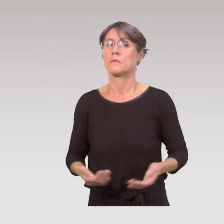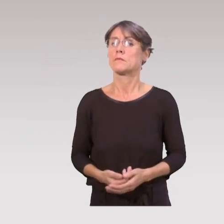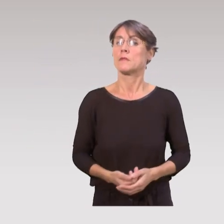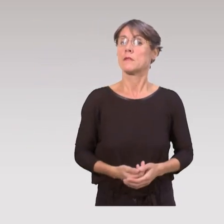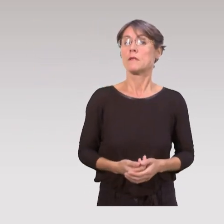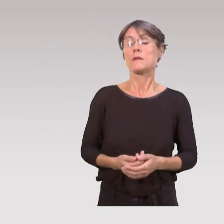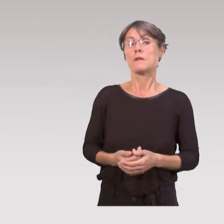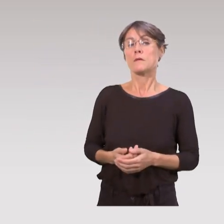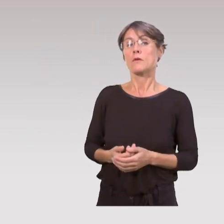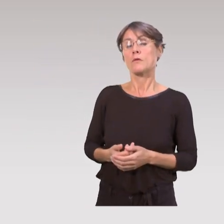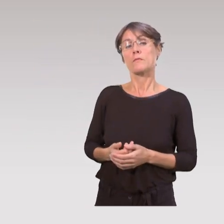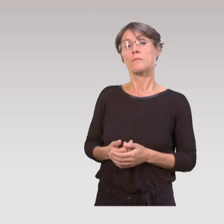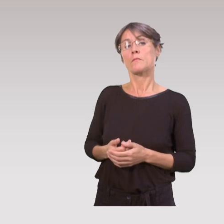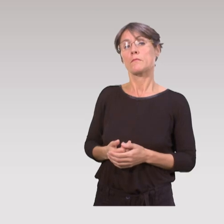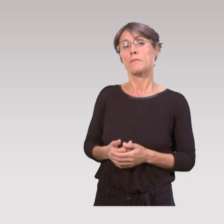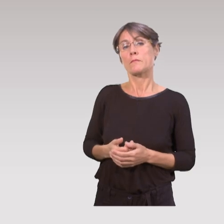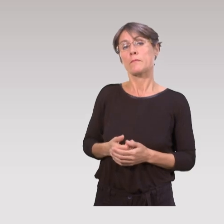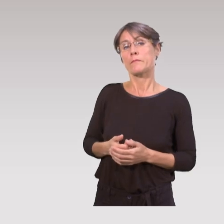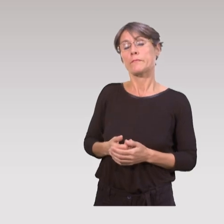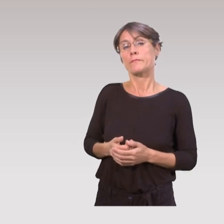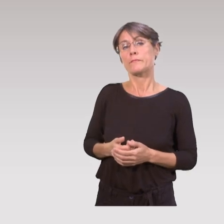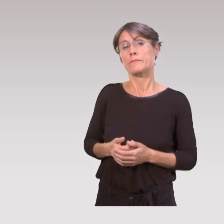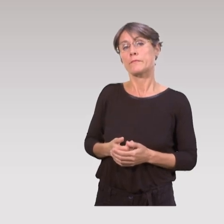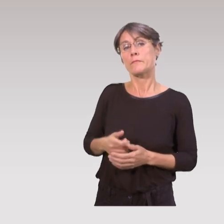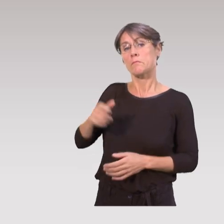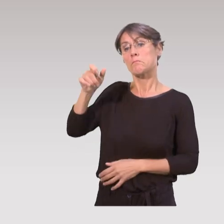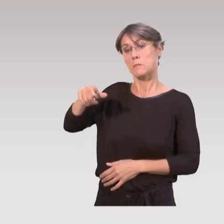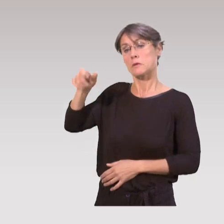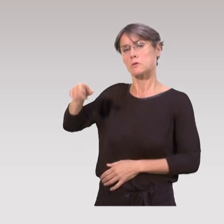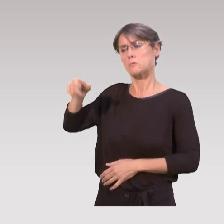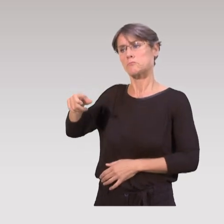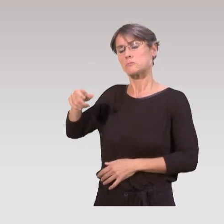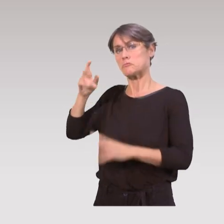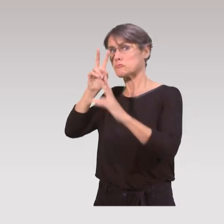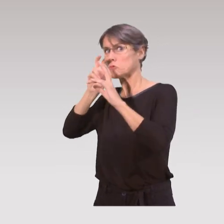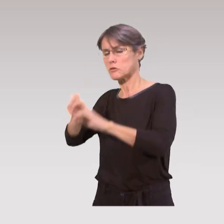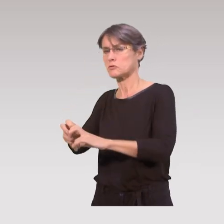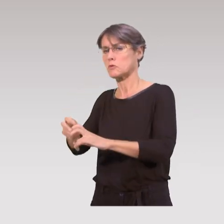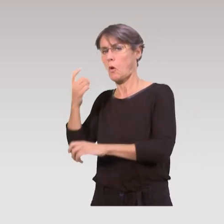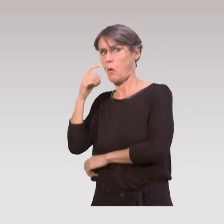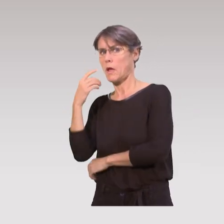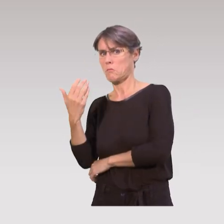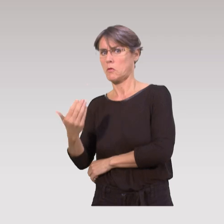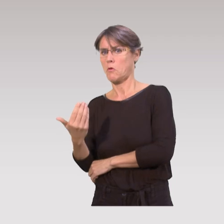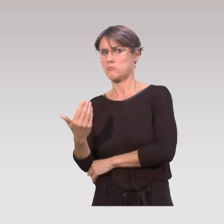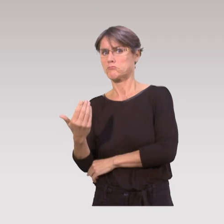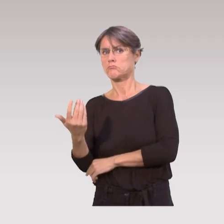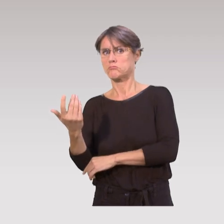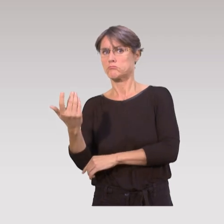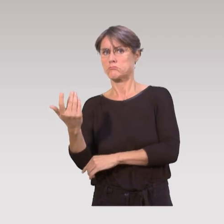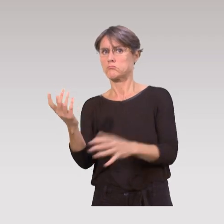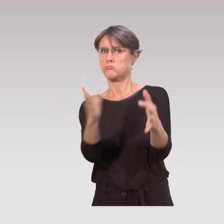de rôle que la littératie a dans la santé, de plus en plus, les chercheurs établissent un